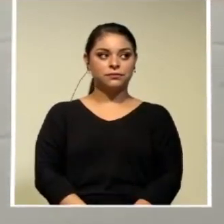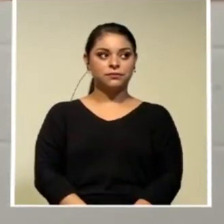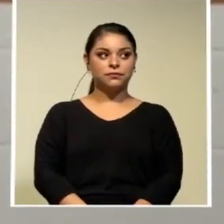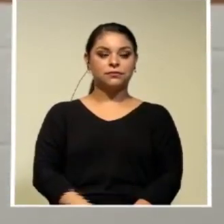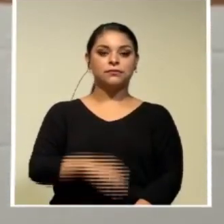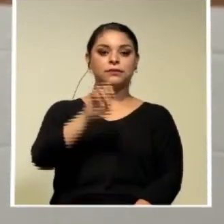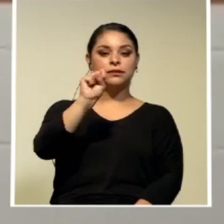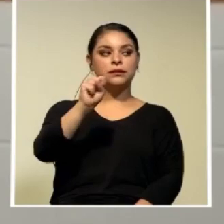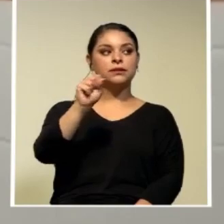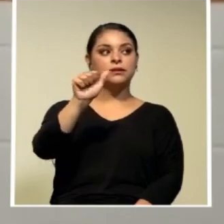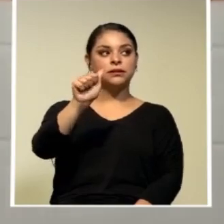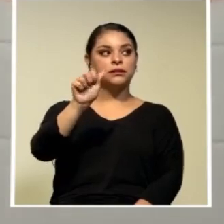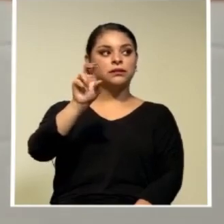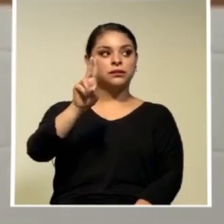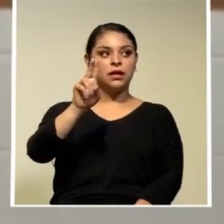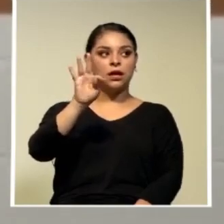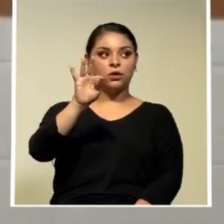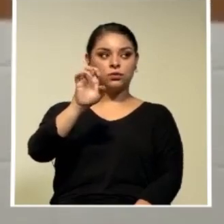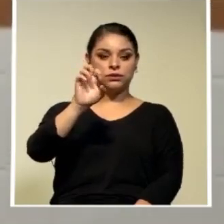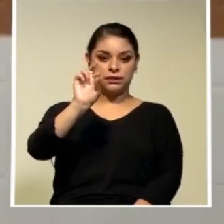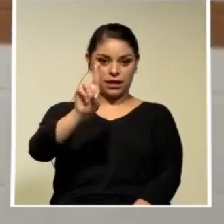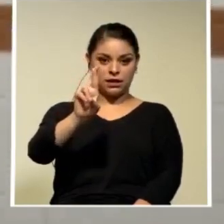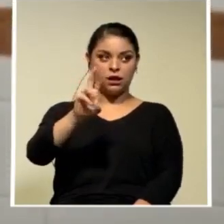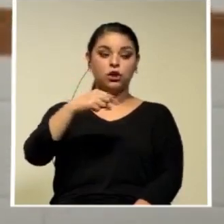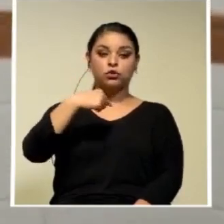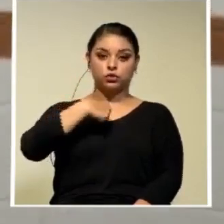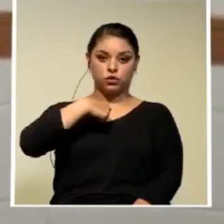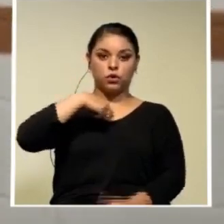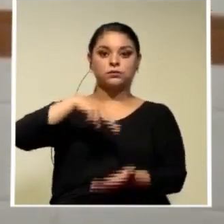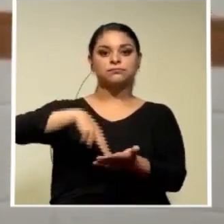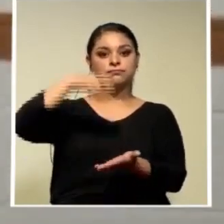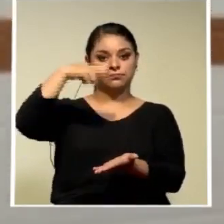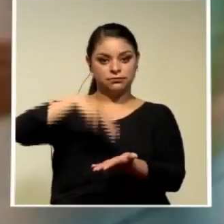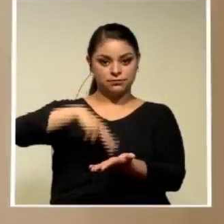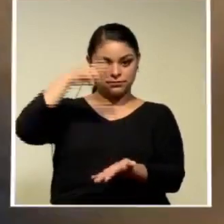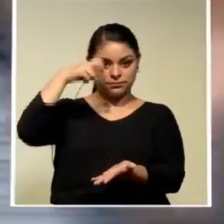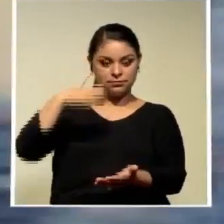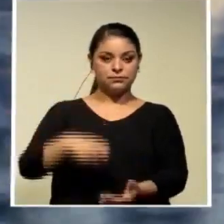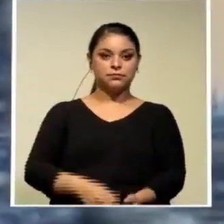Sauté. Je sauté.